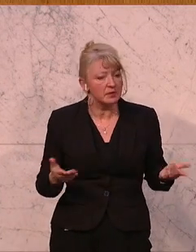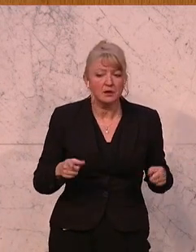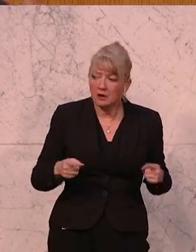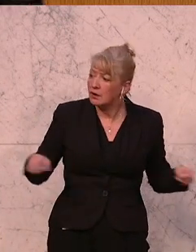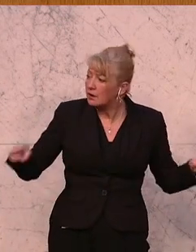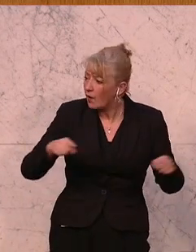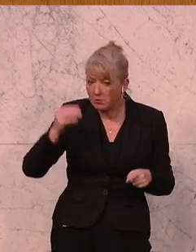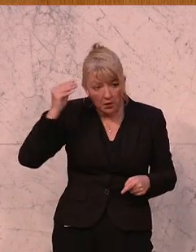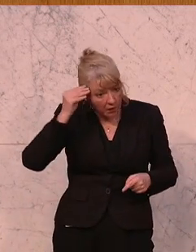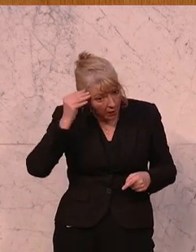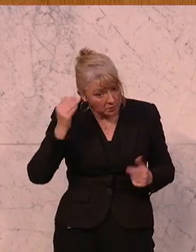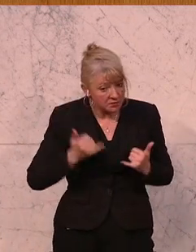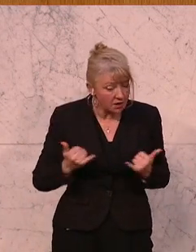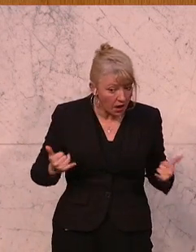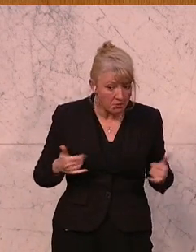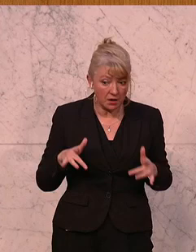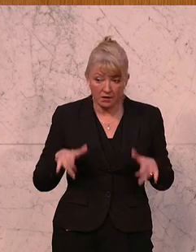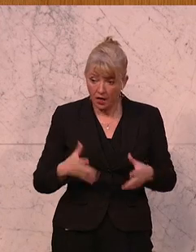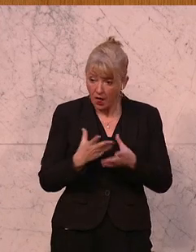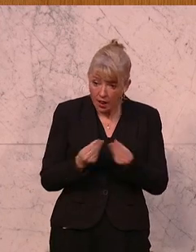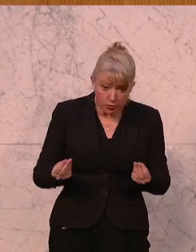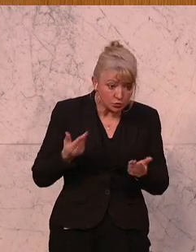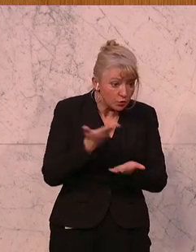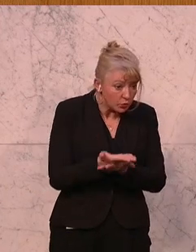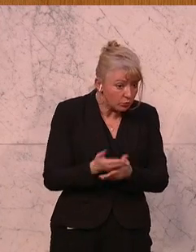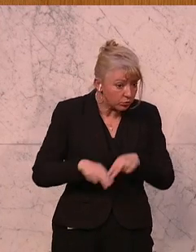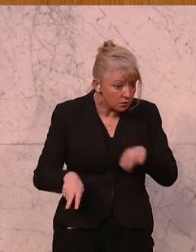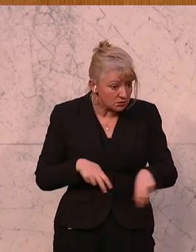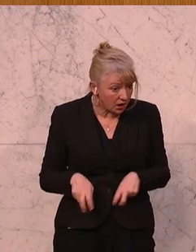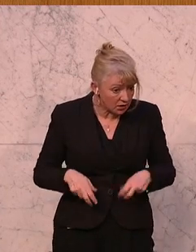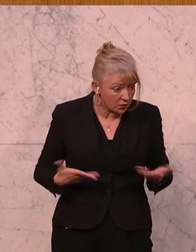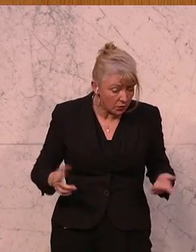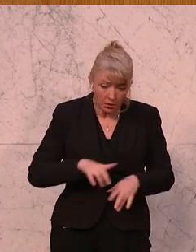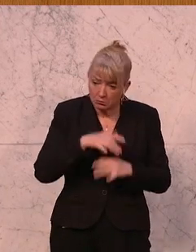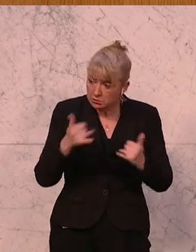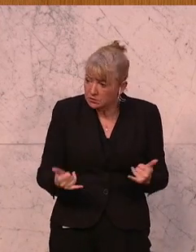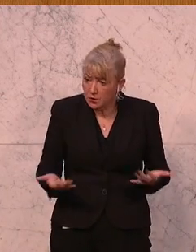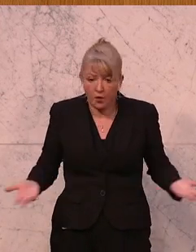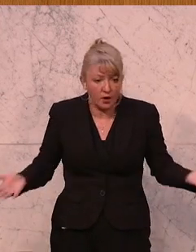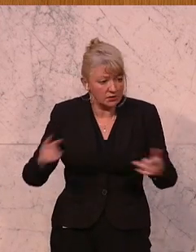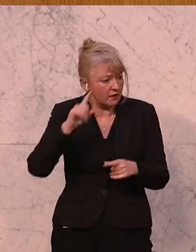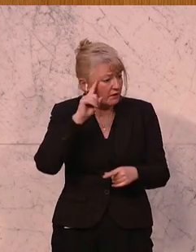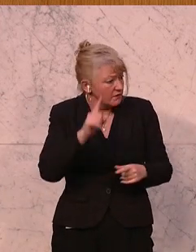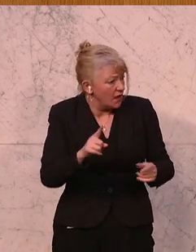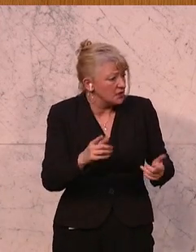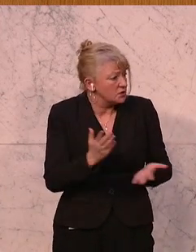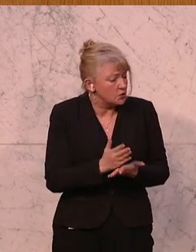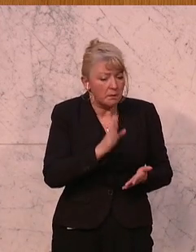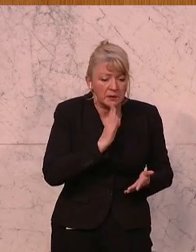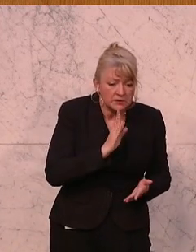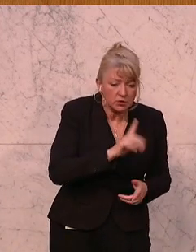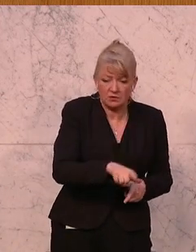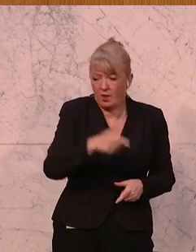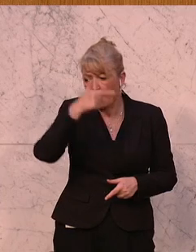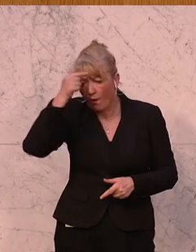in dem Raum, dass irgendjemand hier eine Lösung präsentiert bekommen hat von der Bundesregierung? Bis heute wissen wir, dass die Pensionistinnen und Pensionisten, die Leute, die